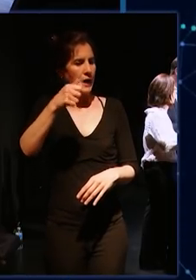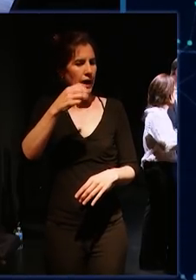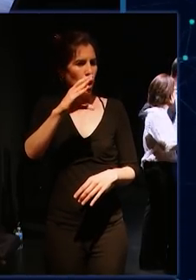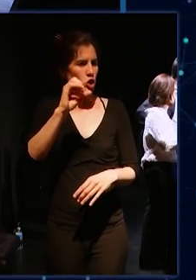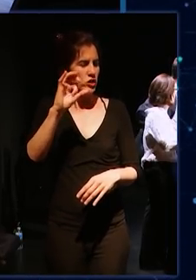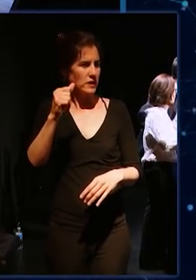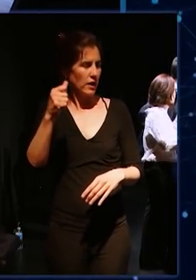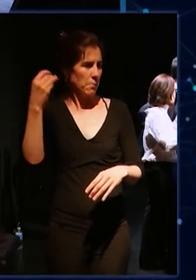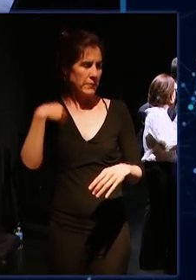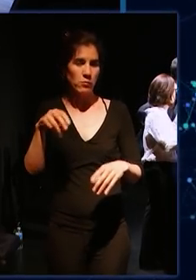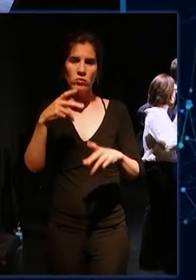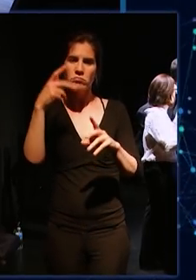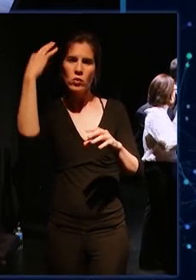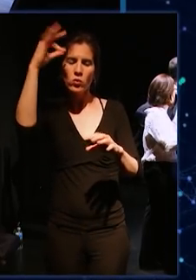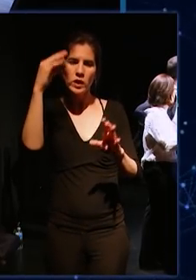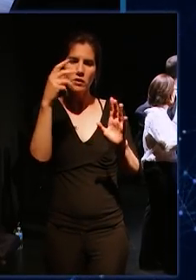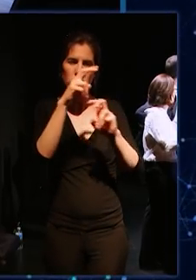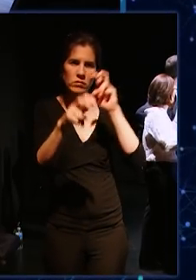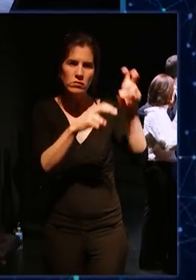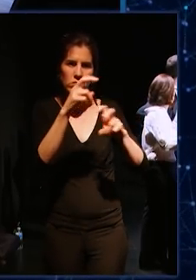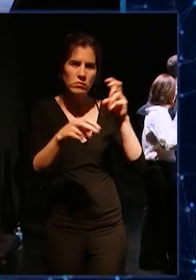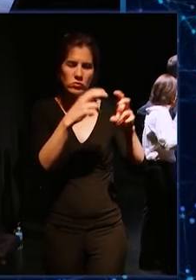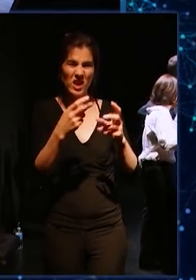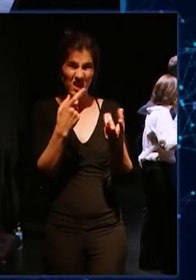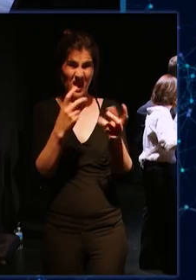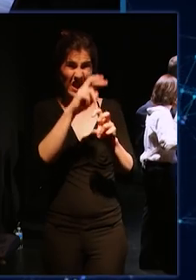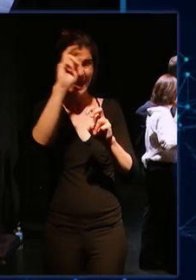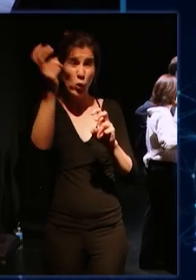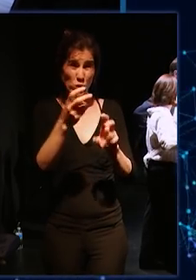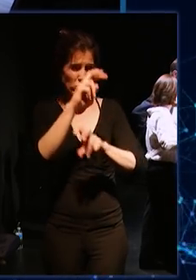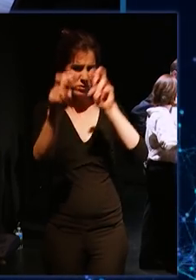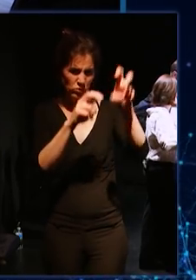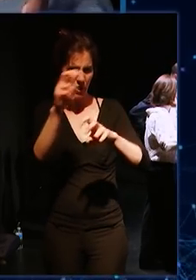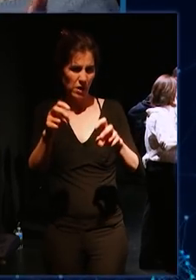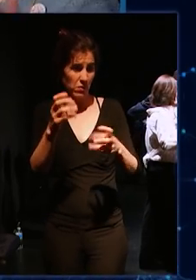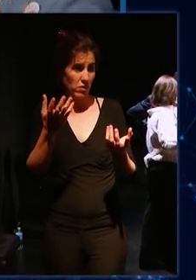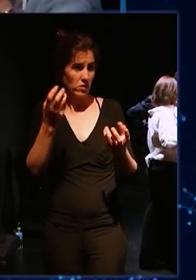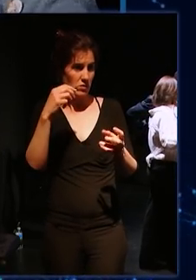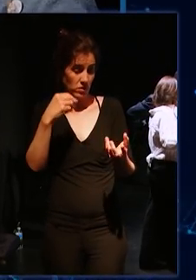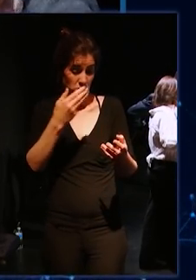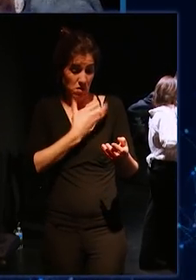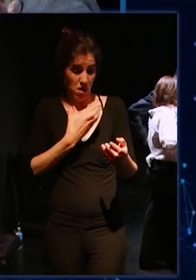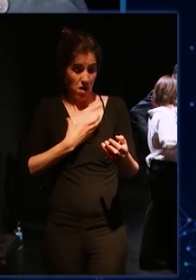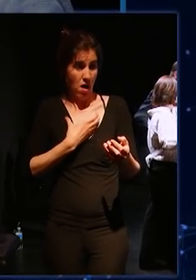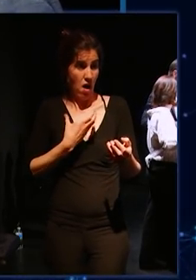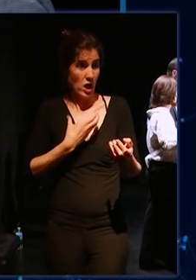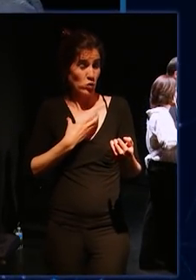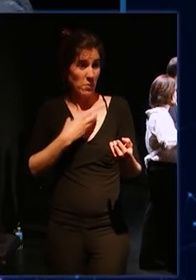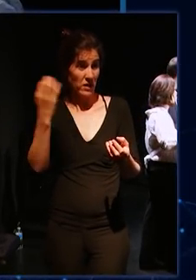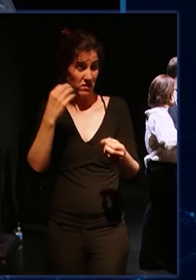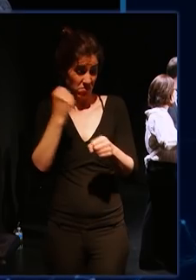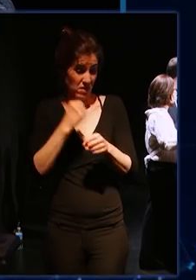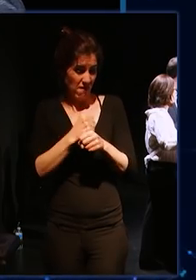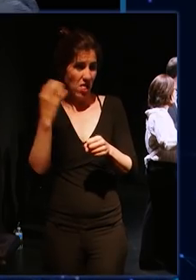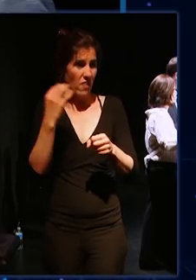buscar, destinarem un terç del nostre temps quan estiguem a l'Ajuntament a estar al carrer amb les persones, un terç per estar al despatx i un terç a estar